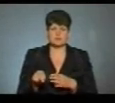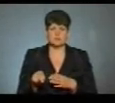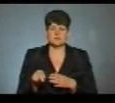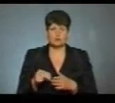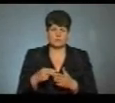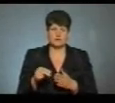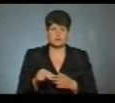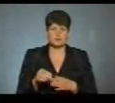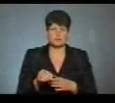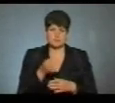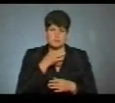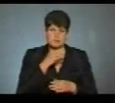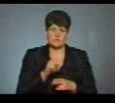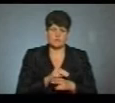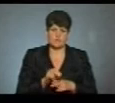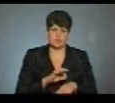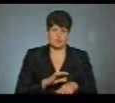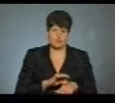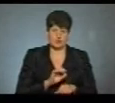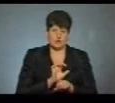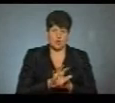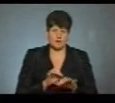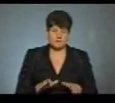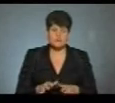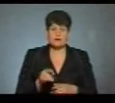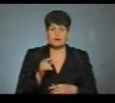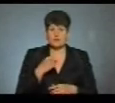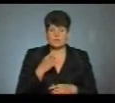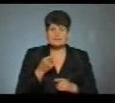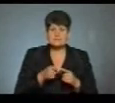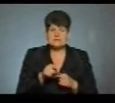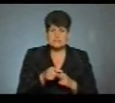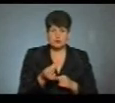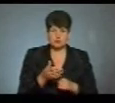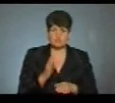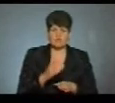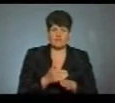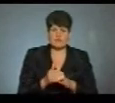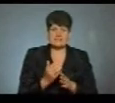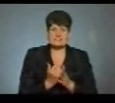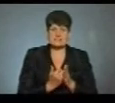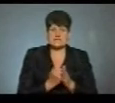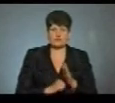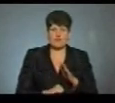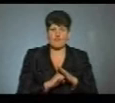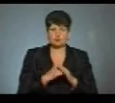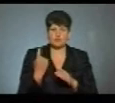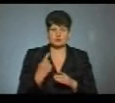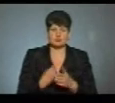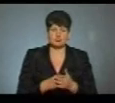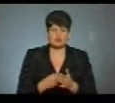Про це повідомила речниця обласної ради Тетяна Тарасенко. За її словами, ці кошти будуть виділені з резервного фонду обласного